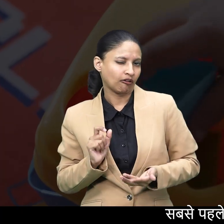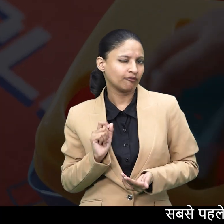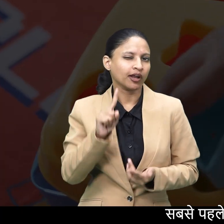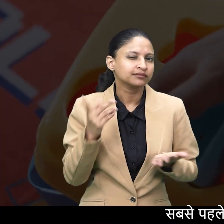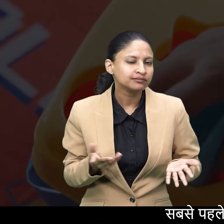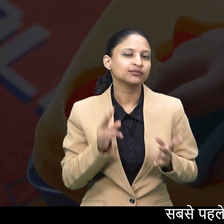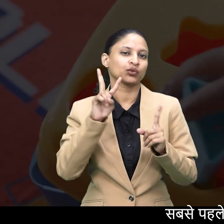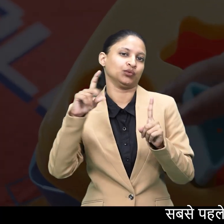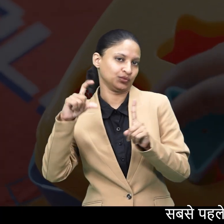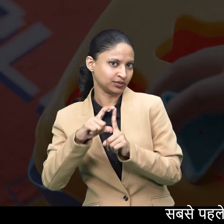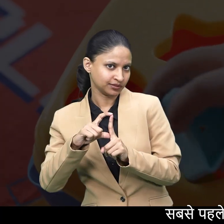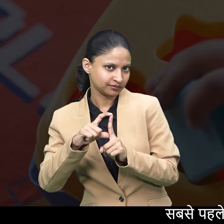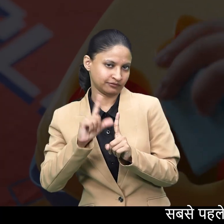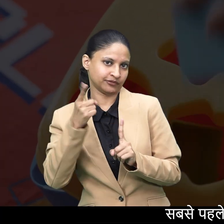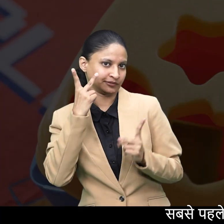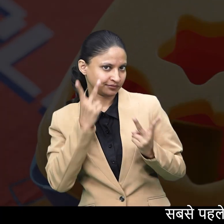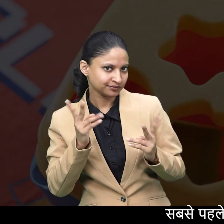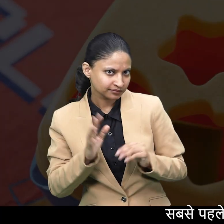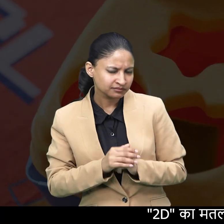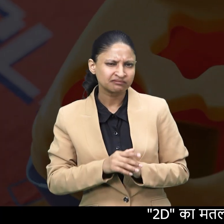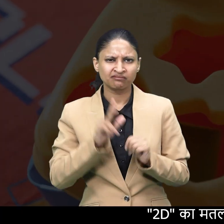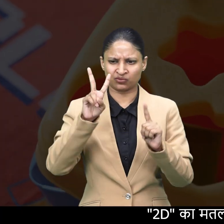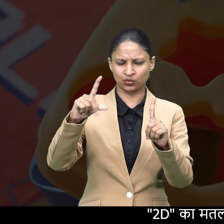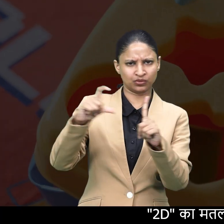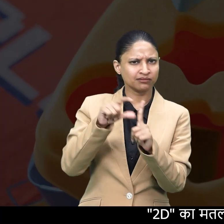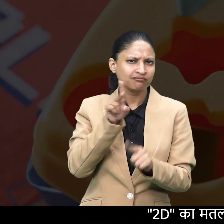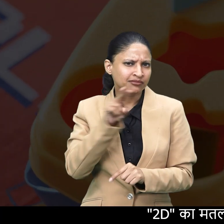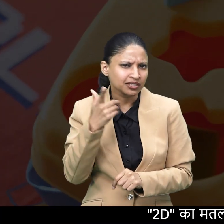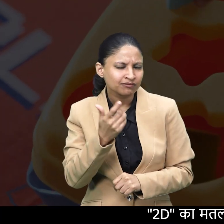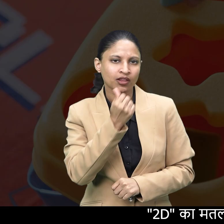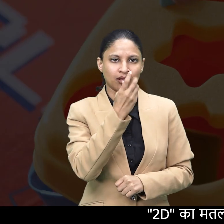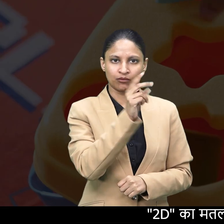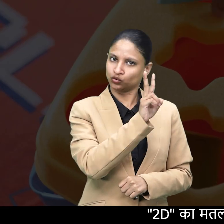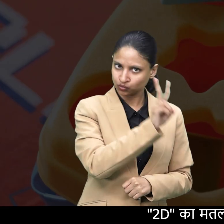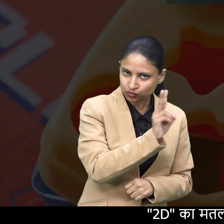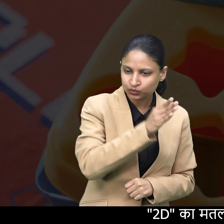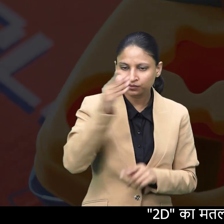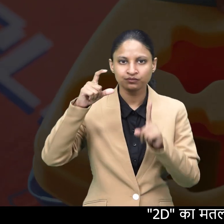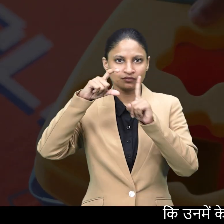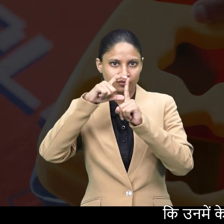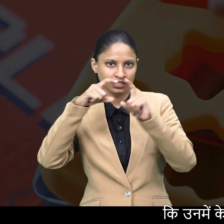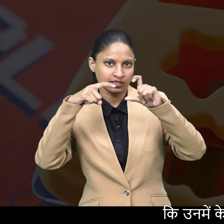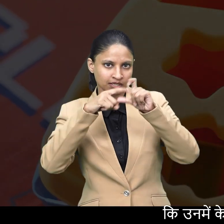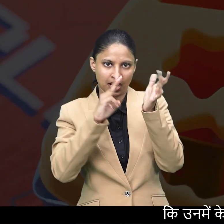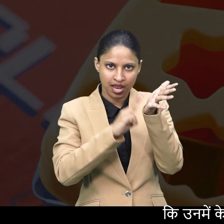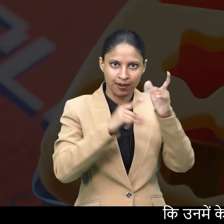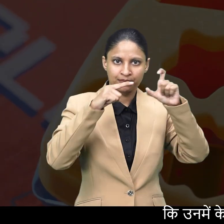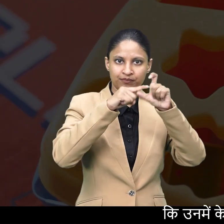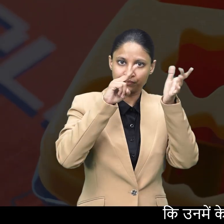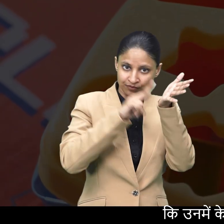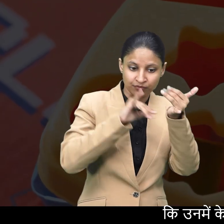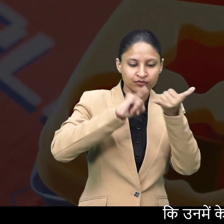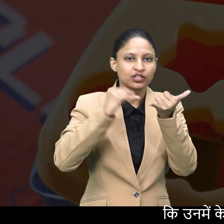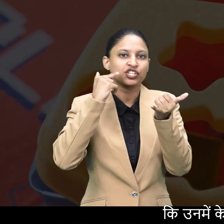सबसे पहले आइए 2D आकृतियों से मिले। 2D का मतलब है दो आयामी। इसका मतलब है कि उनमें केवल